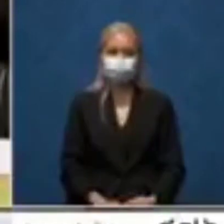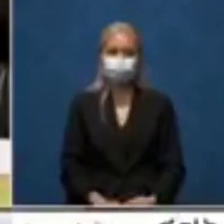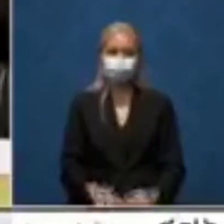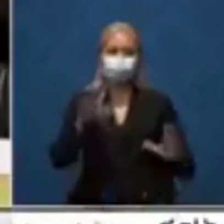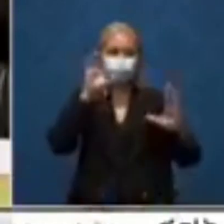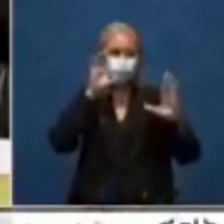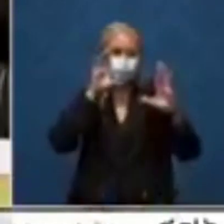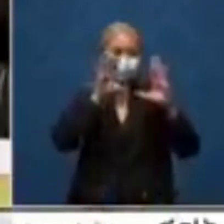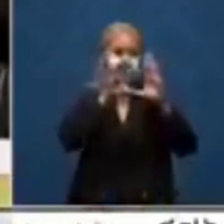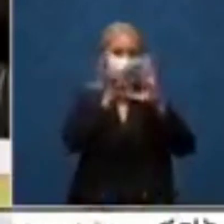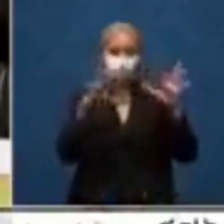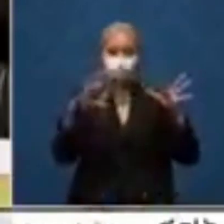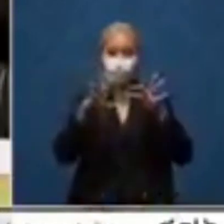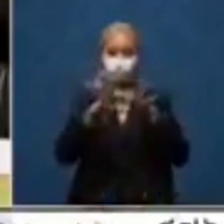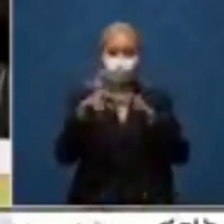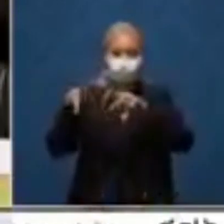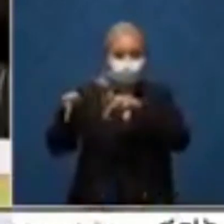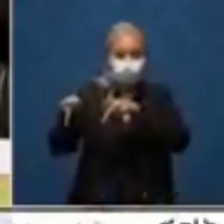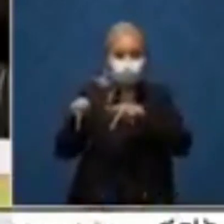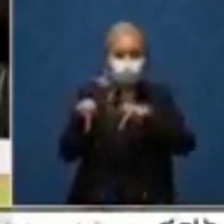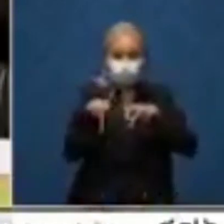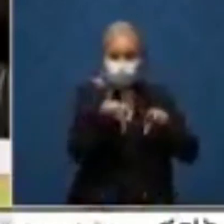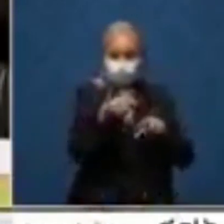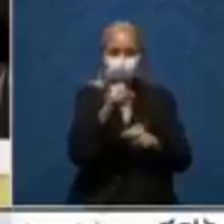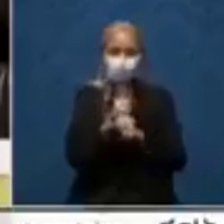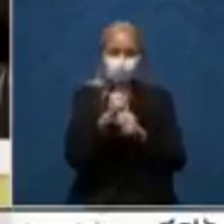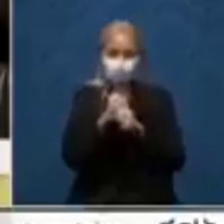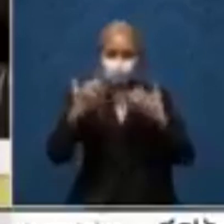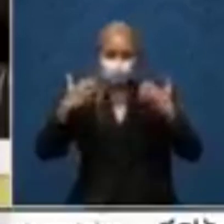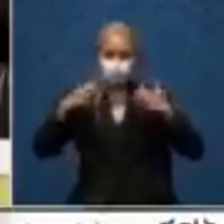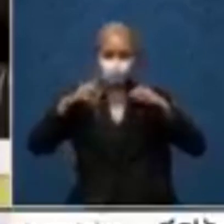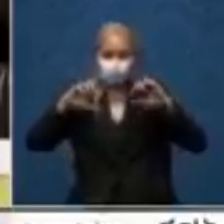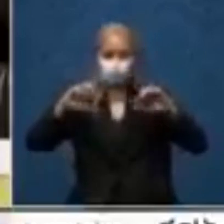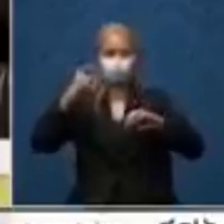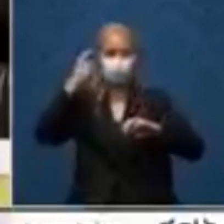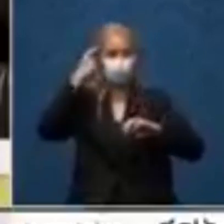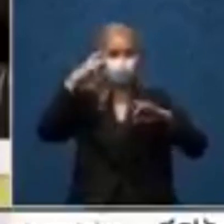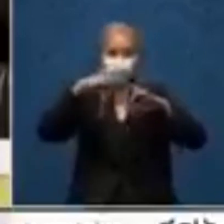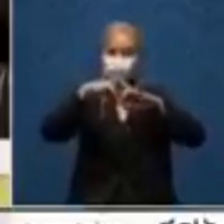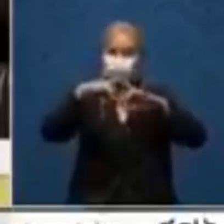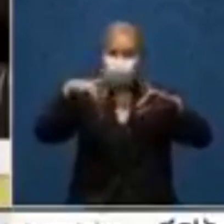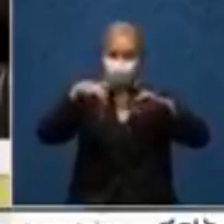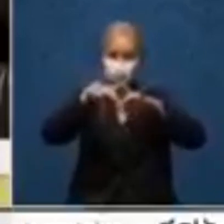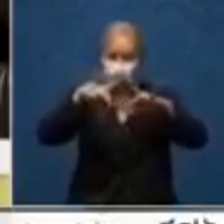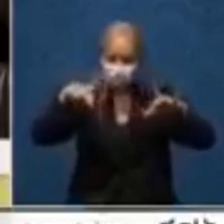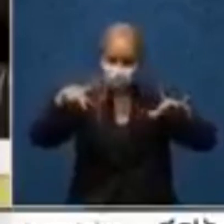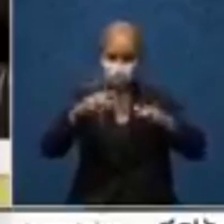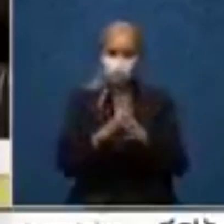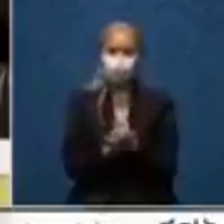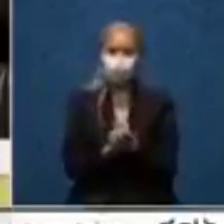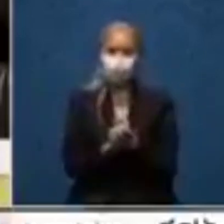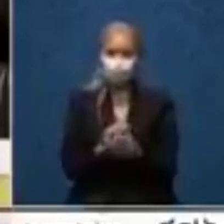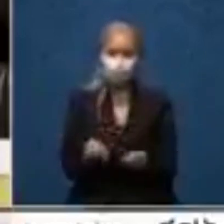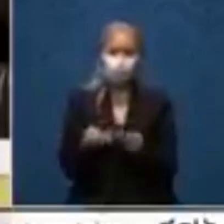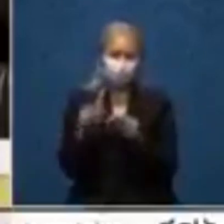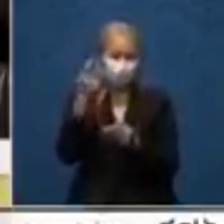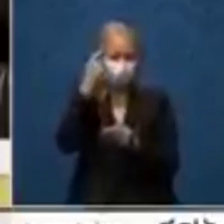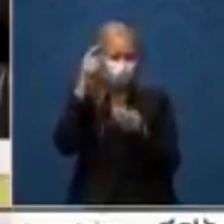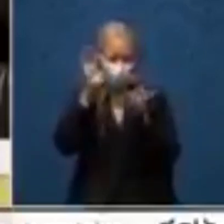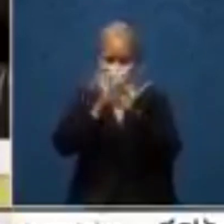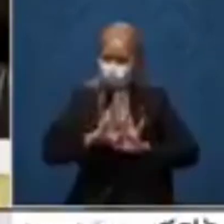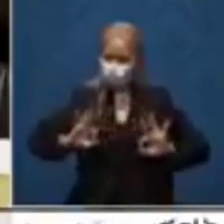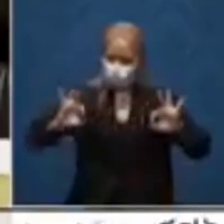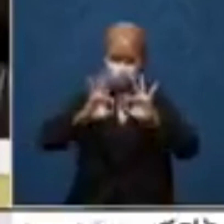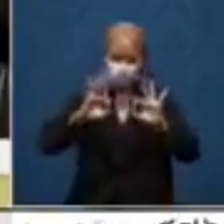ที่ถูกวิจารณ์ถึงความไม่เหมาะสมนะคะและไม่ถูกกาลเทศะมีการให้ความสำคัญกับพิธีรีตองไม่ยอมคำนึงถึ